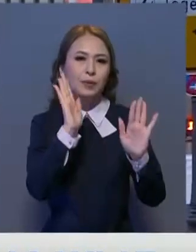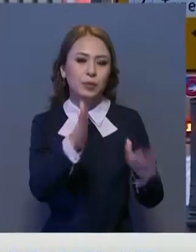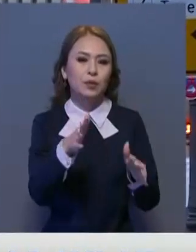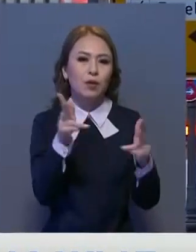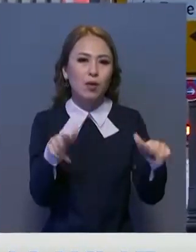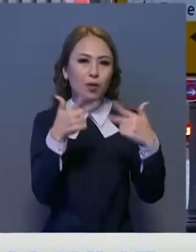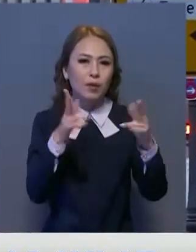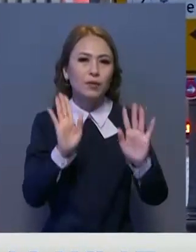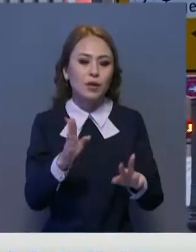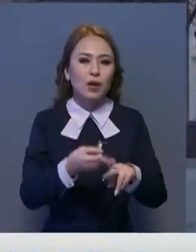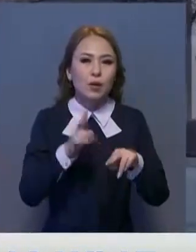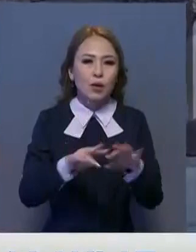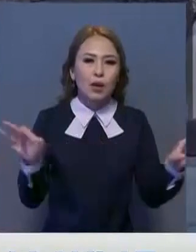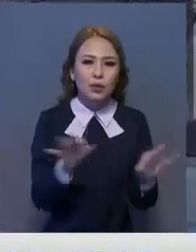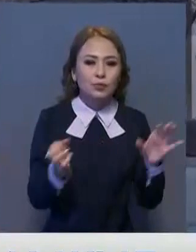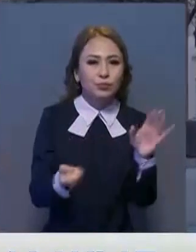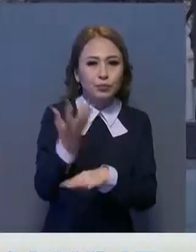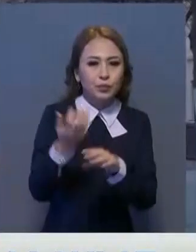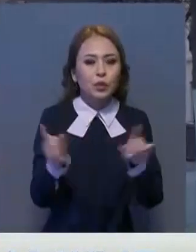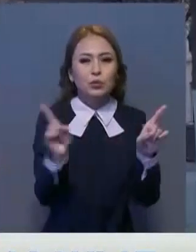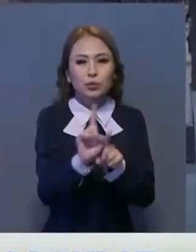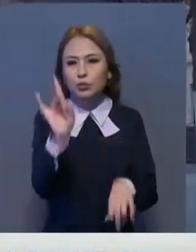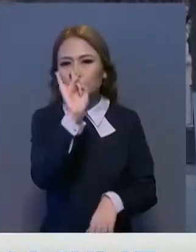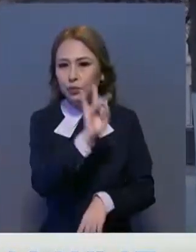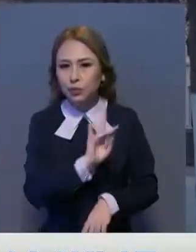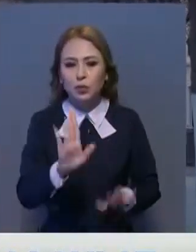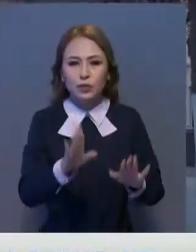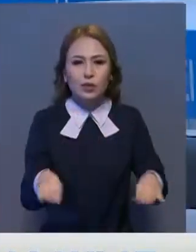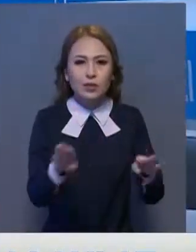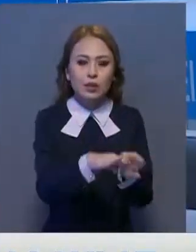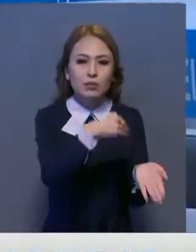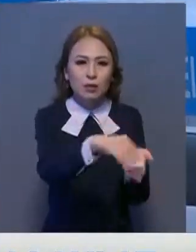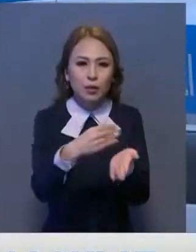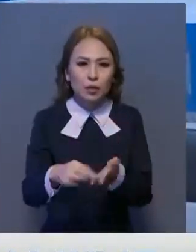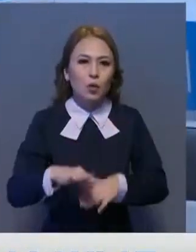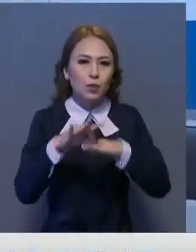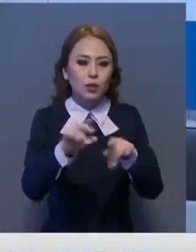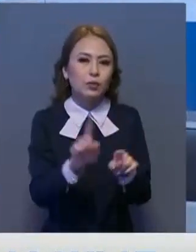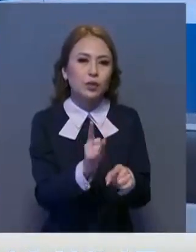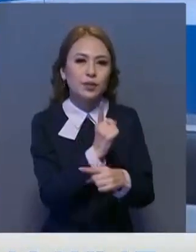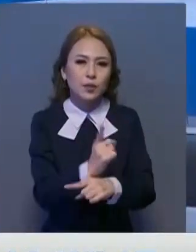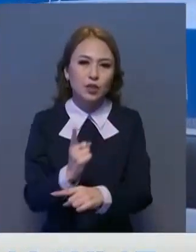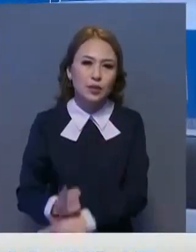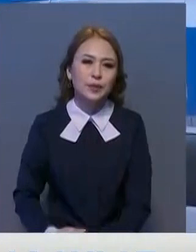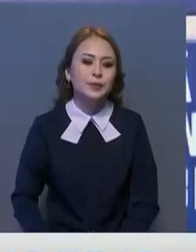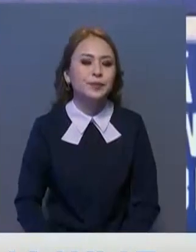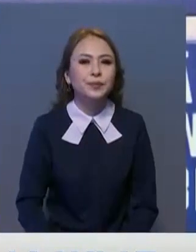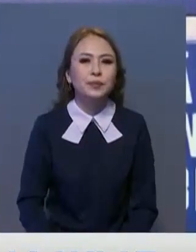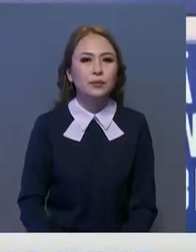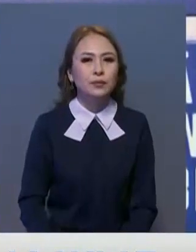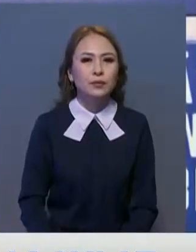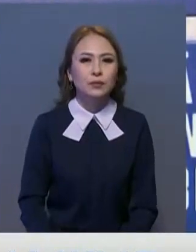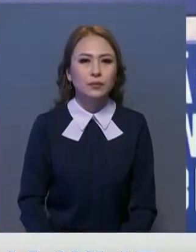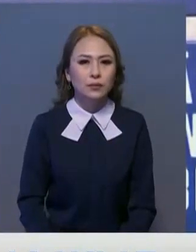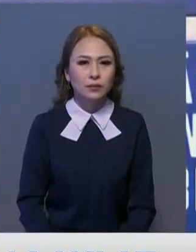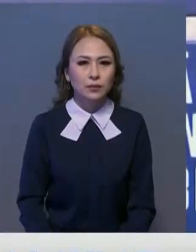Мерекеде дәстүрлі салтанатты отшашулар да болмайды. Тұрғындарға мұндай заттарды сатып алып қолдануға тыйым салынған.